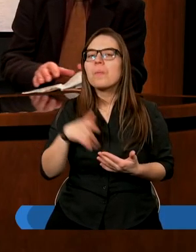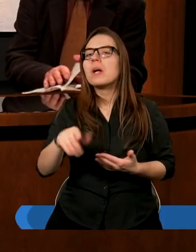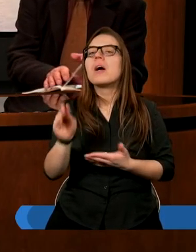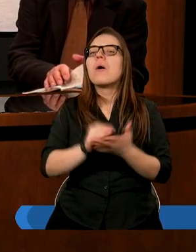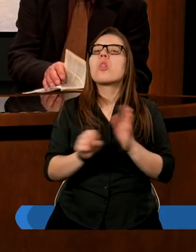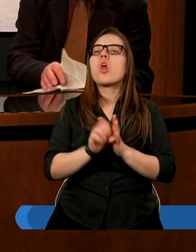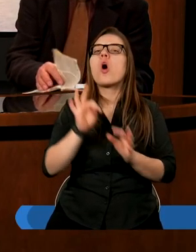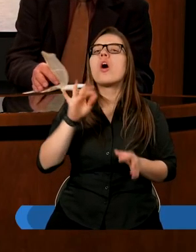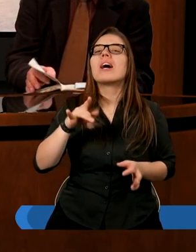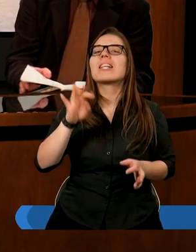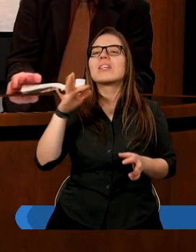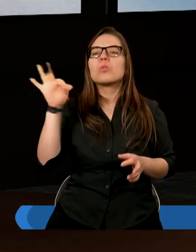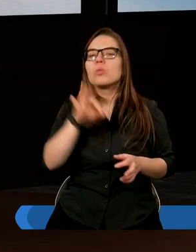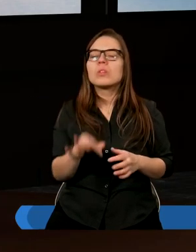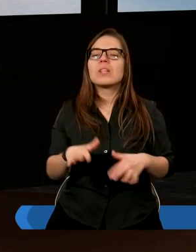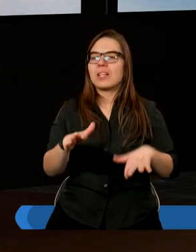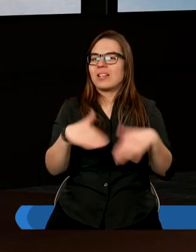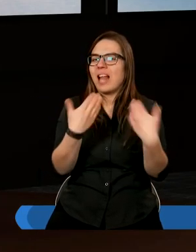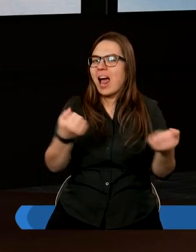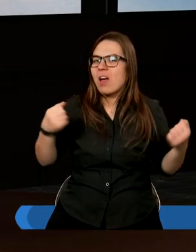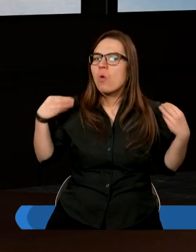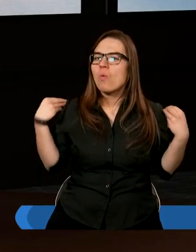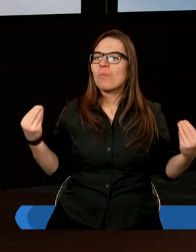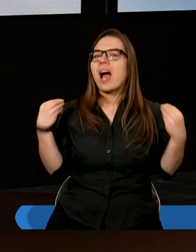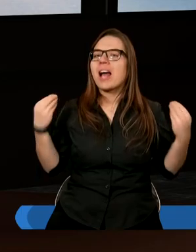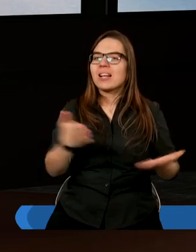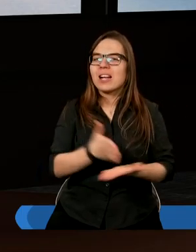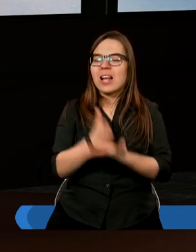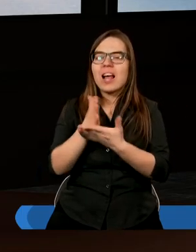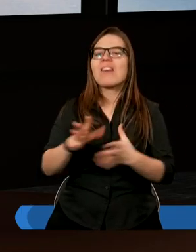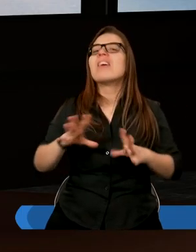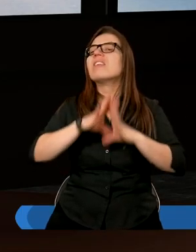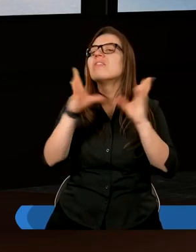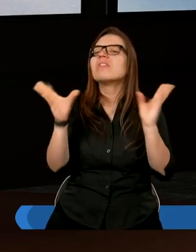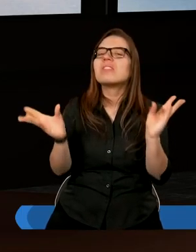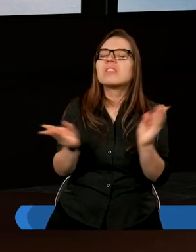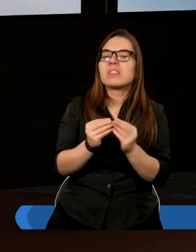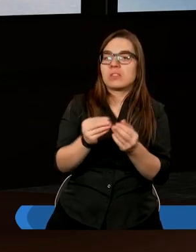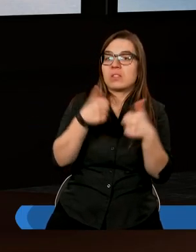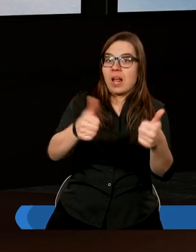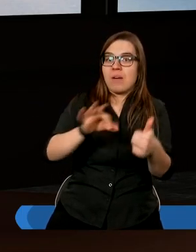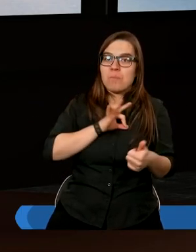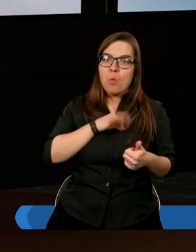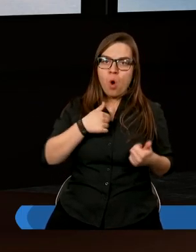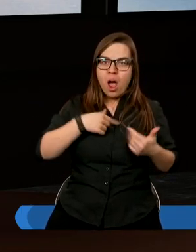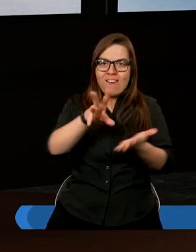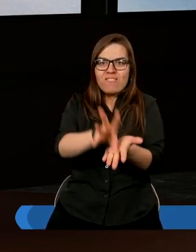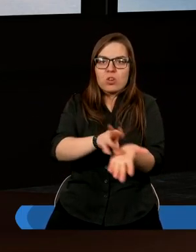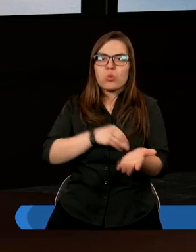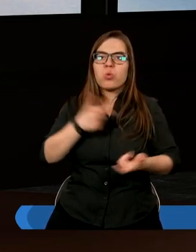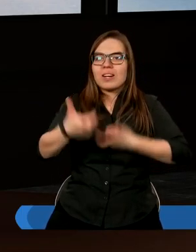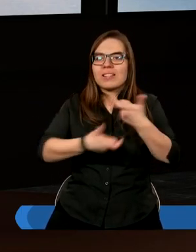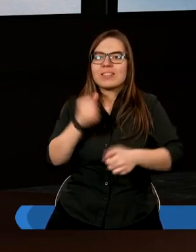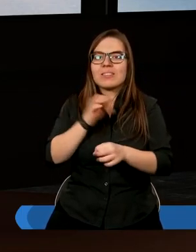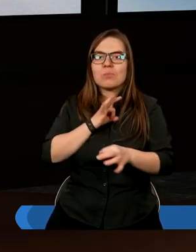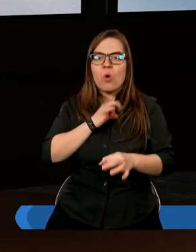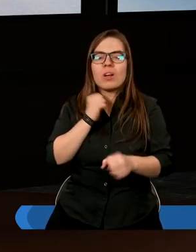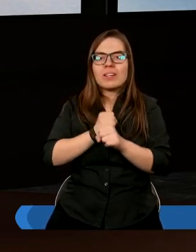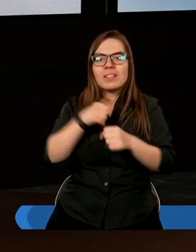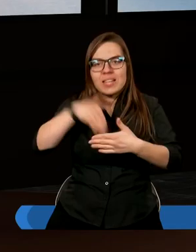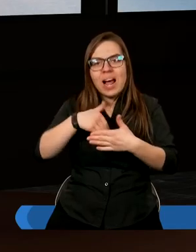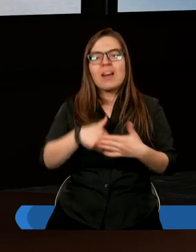Tytusa, jakie daje rady. We wszystkim stawiaj siebie za wzór dobrego sprawowania przez